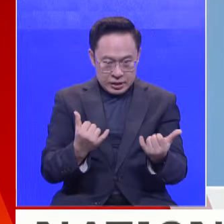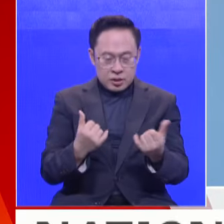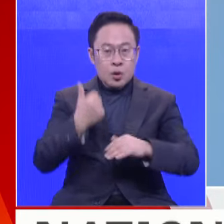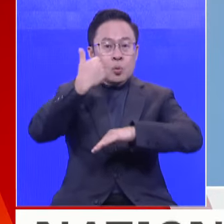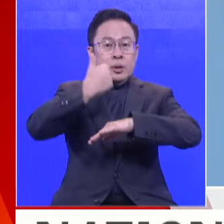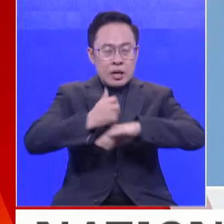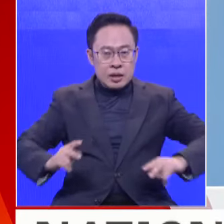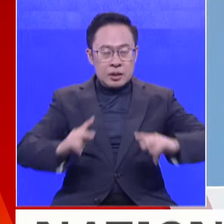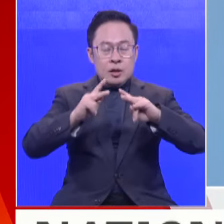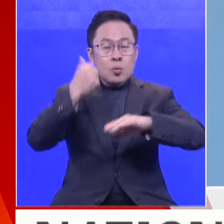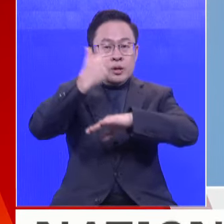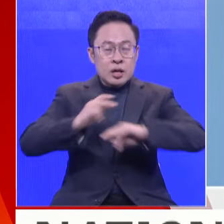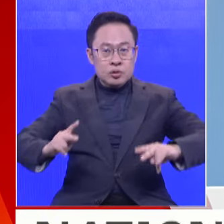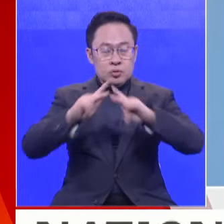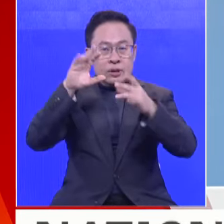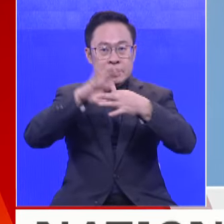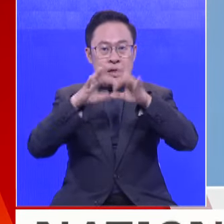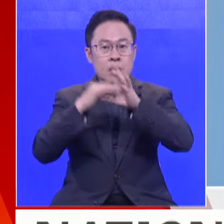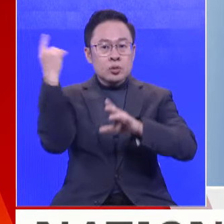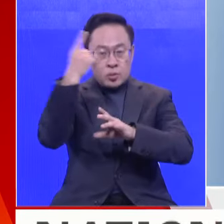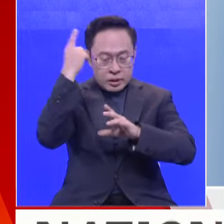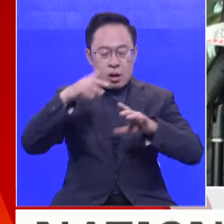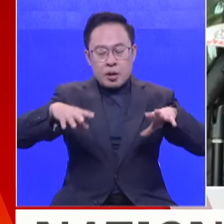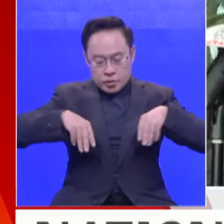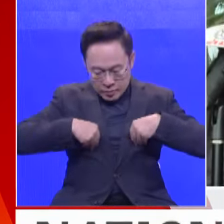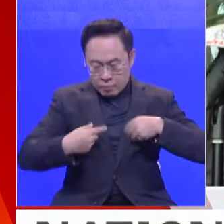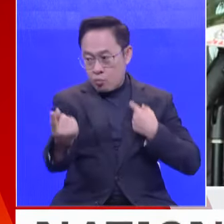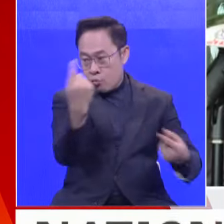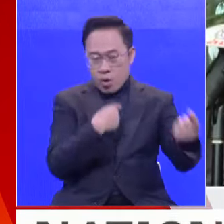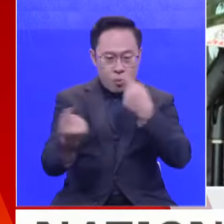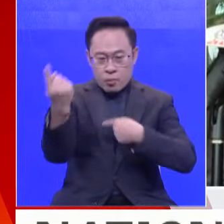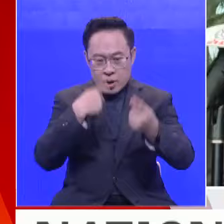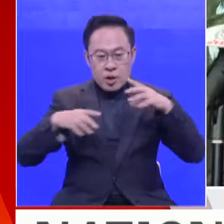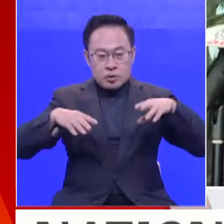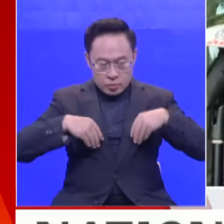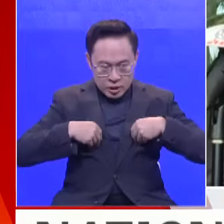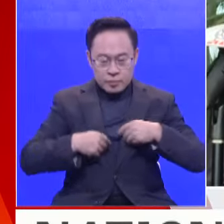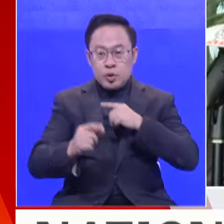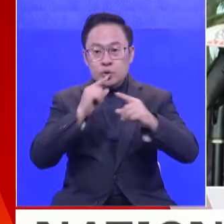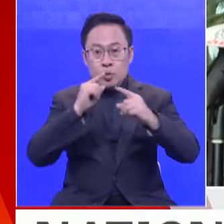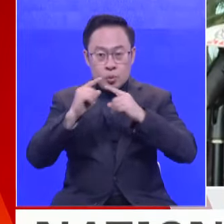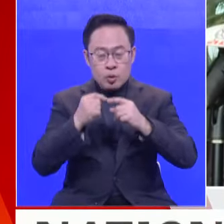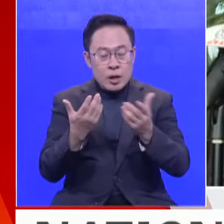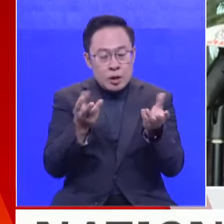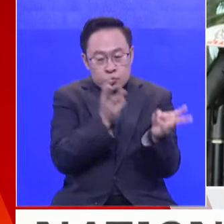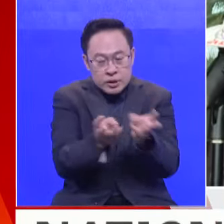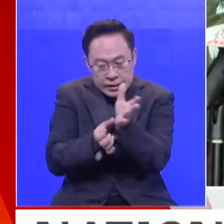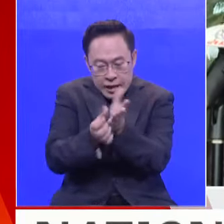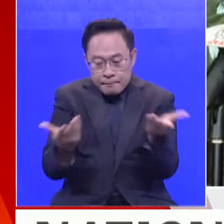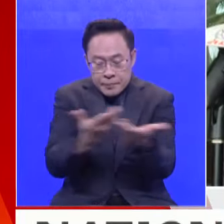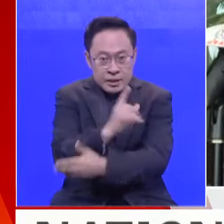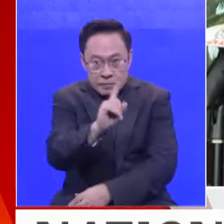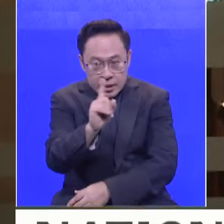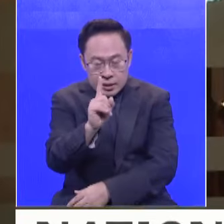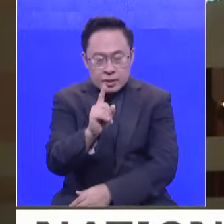ที่ยวและกีฬาก็บอกว่าน้อมรับทุกคำวิพากษ์วิจารณ์นะคะแล้วเดี๋ยวจะไปคุยว่ามันจะสามารถปรับอะไรอย่างไ